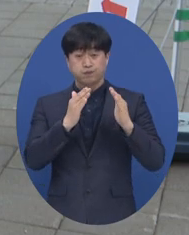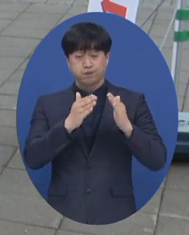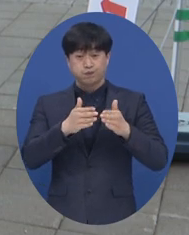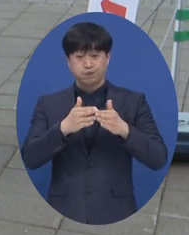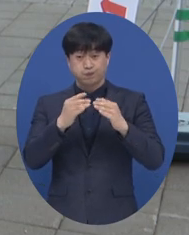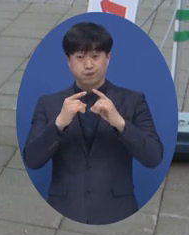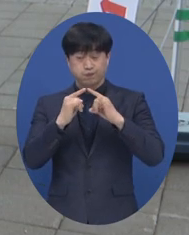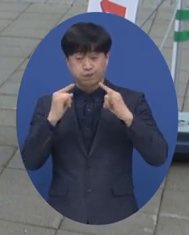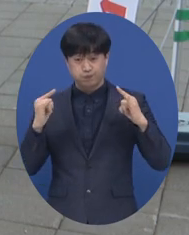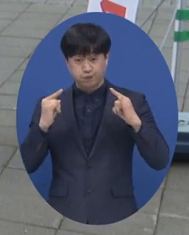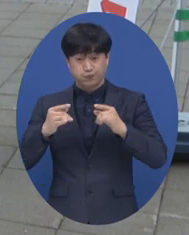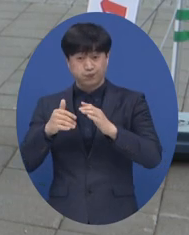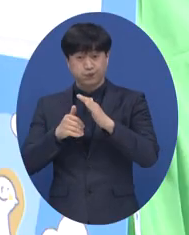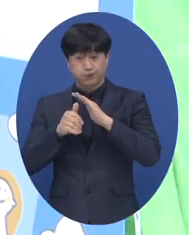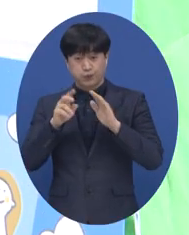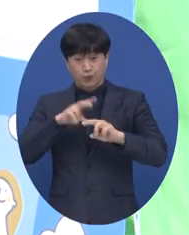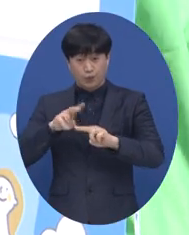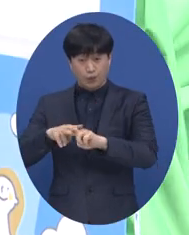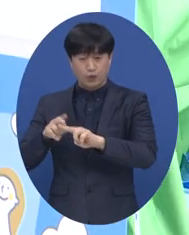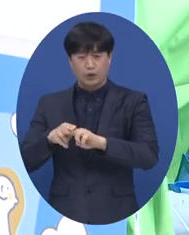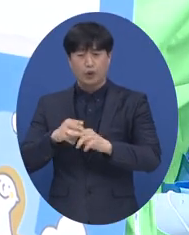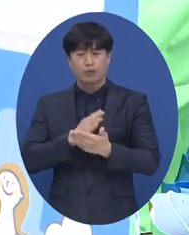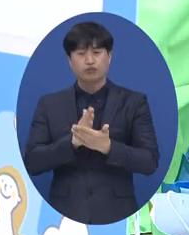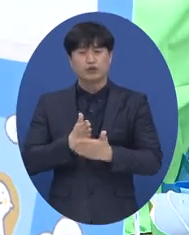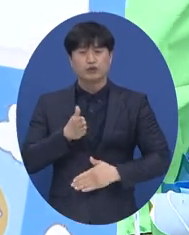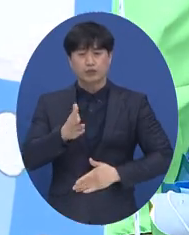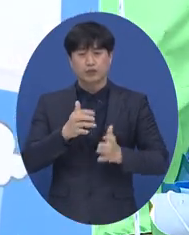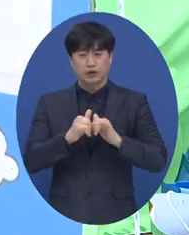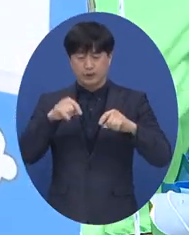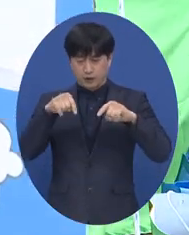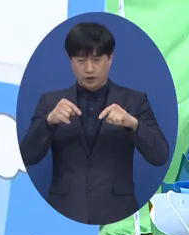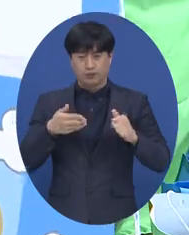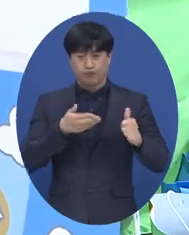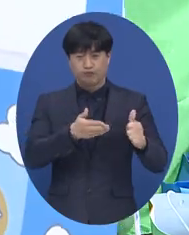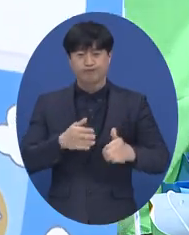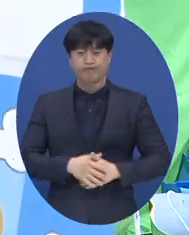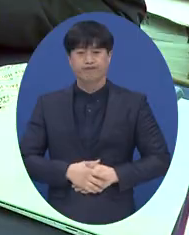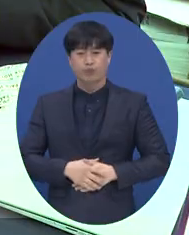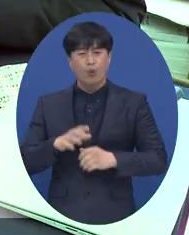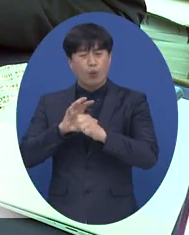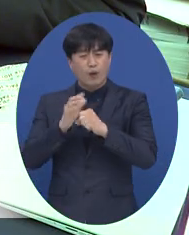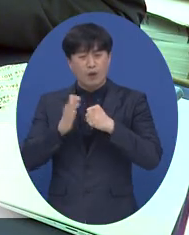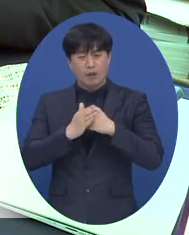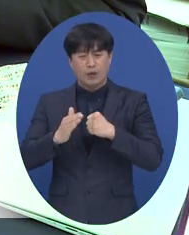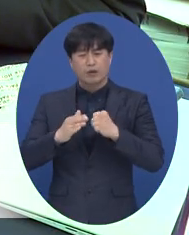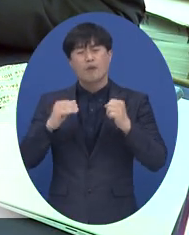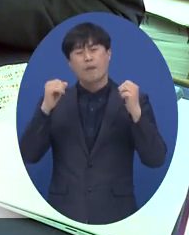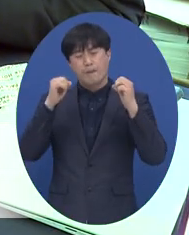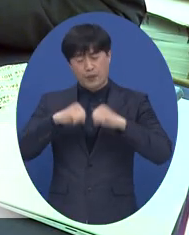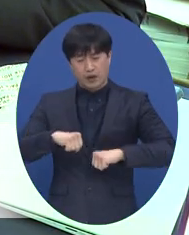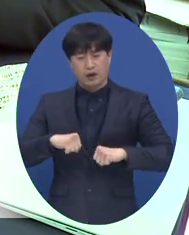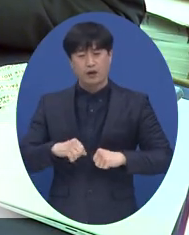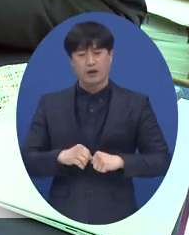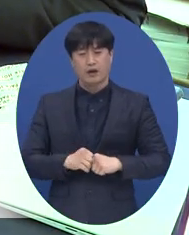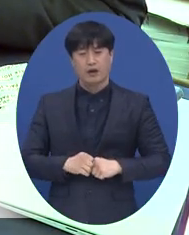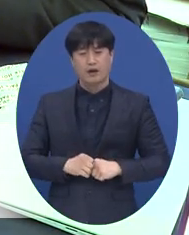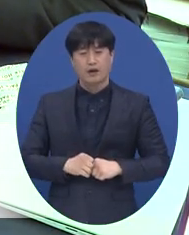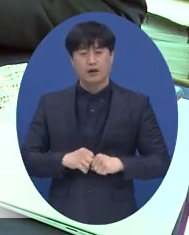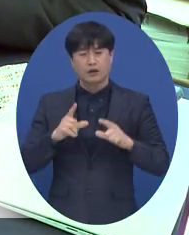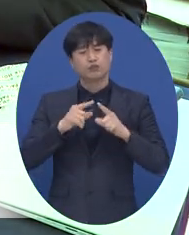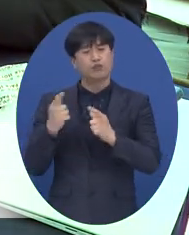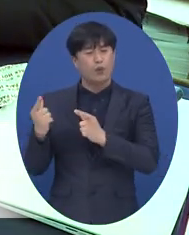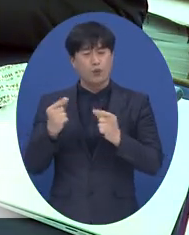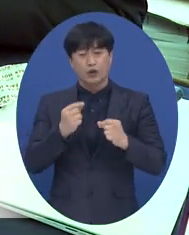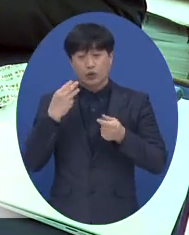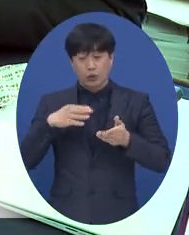길게 차려진 부스 안. 자리마다 분야별 전문가 상담이 이뤄집니다. 코로나 때문에 지금 완전히 대부분 다 그러셨죠.